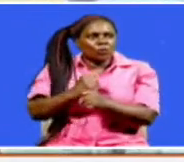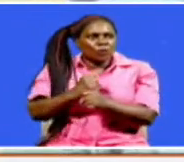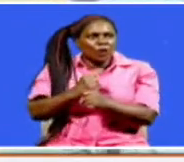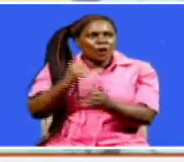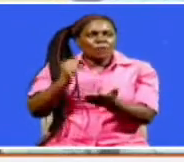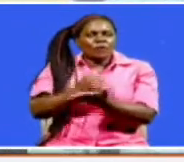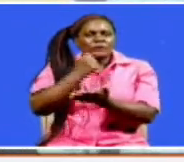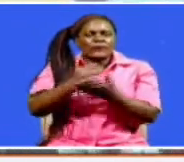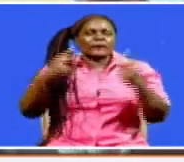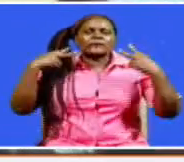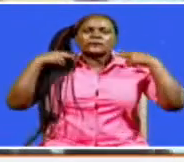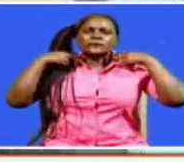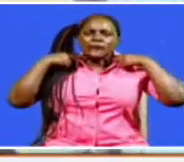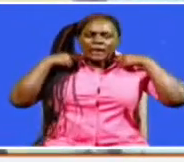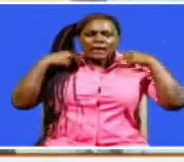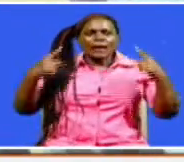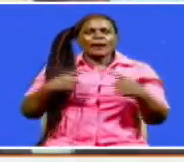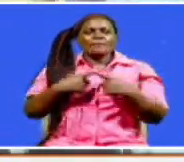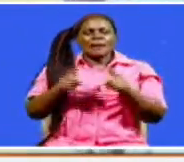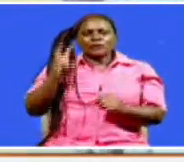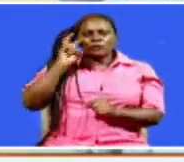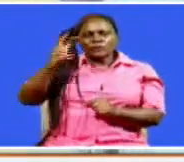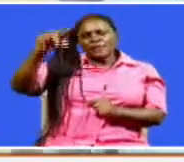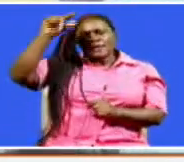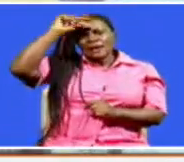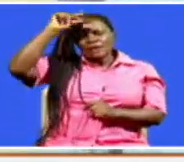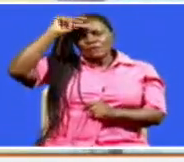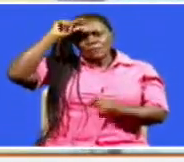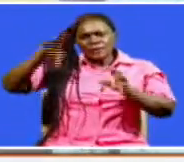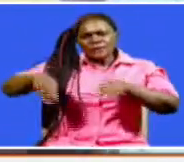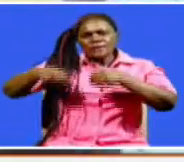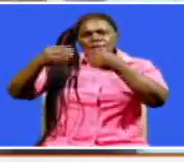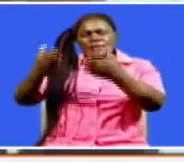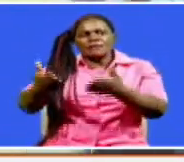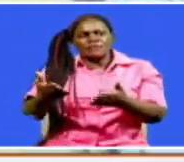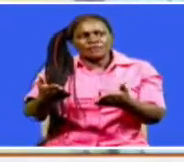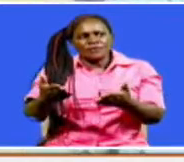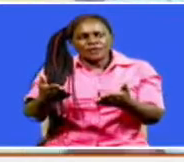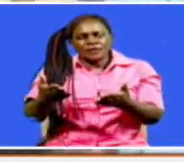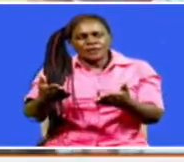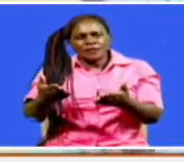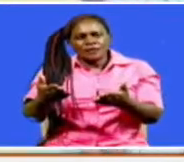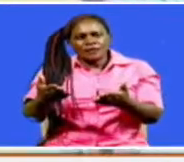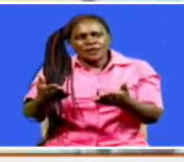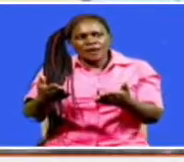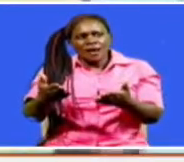posta imesimama. Lakini unasikia, unaona kwamba government imepatia